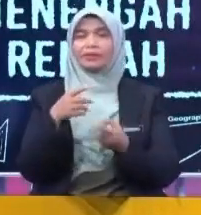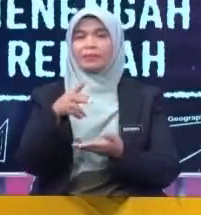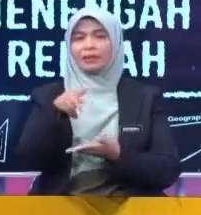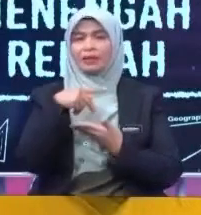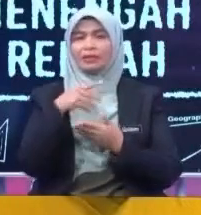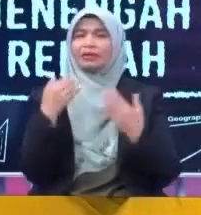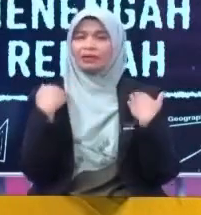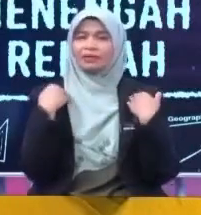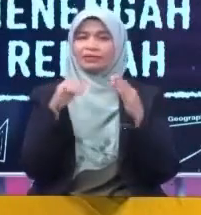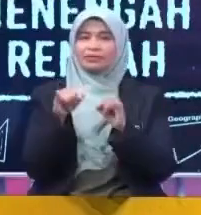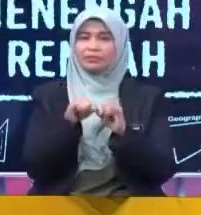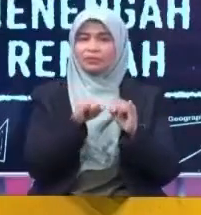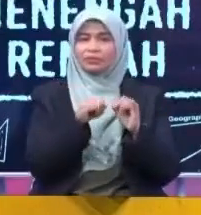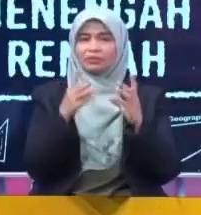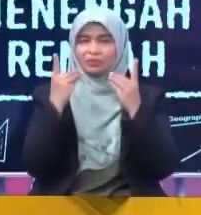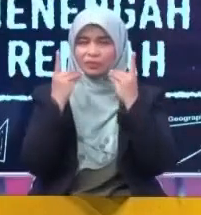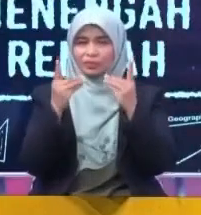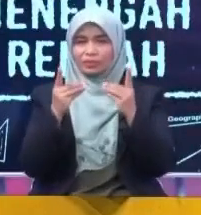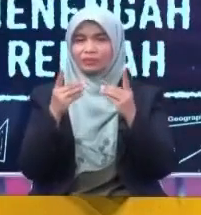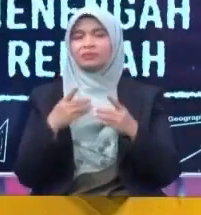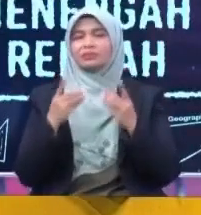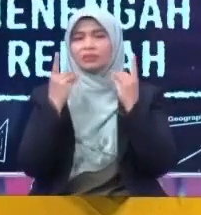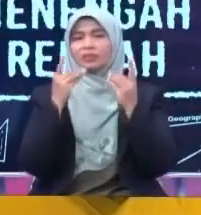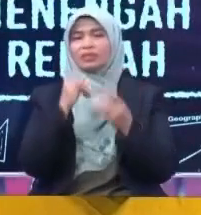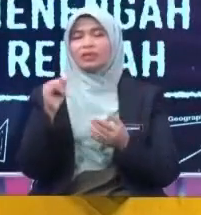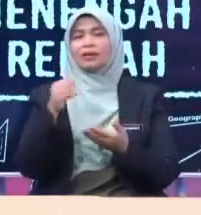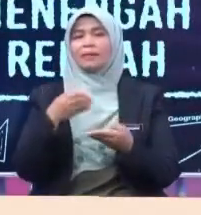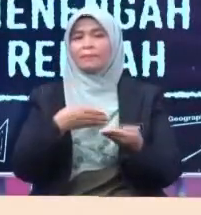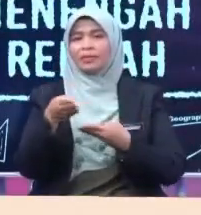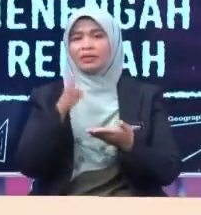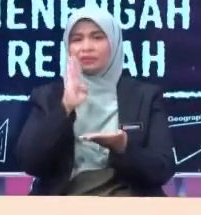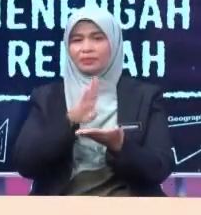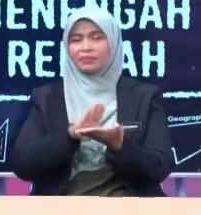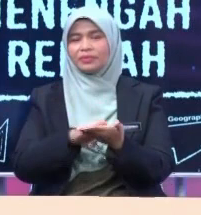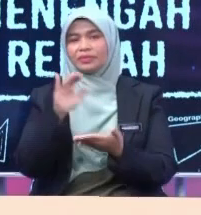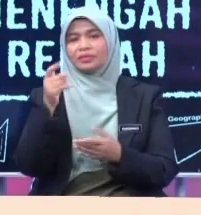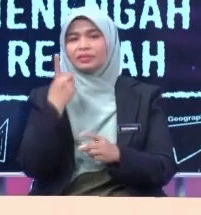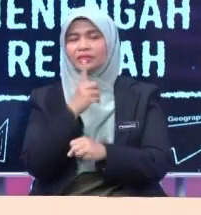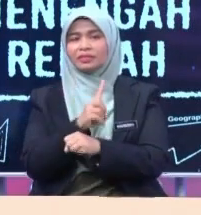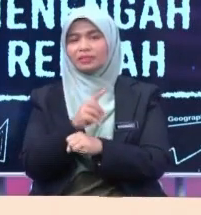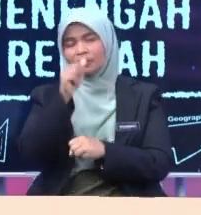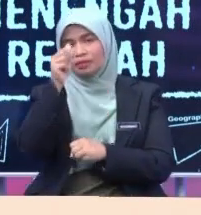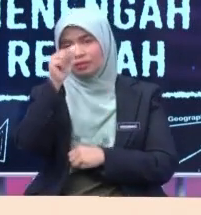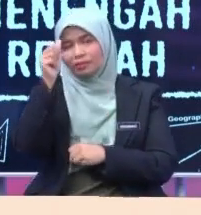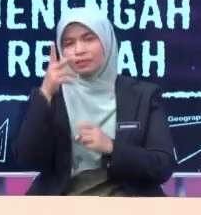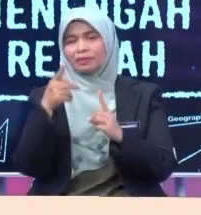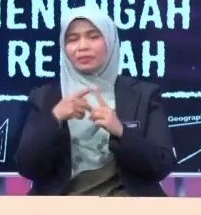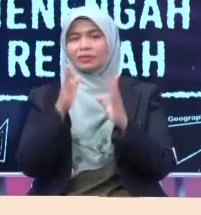konsep dosa. Jadi dosa ni ialah balasan buruk yang dijanjikan oleh Allah Subhanahu Wa Taala kepada orang